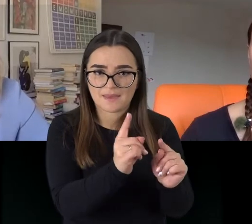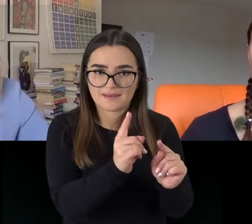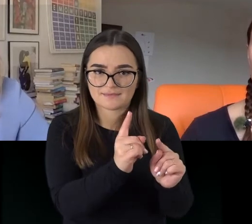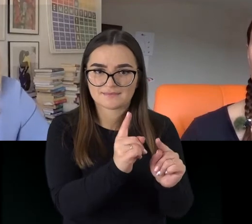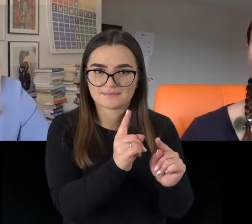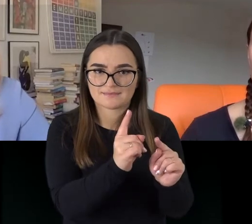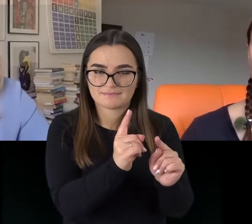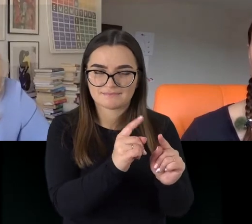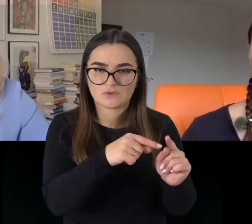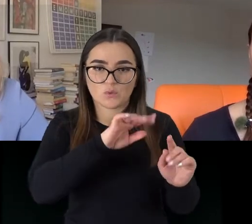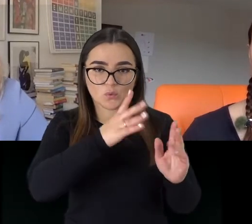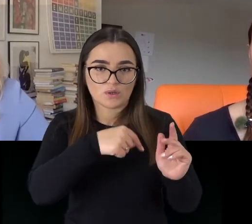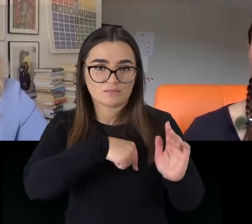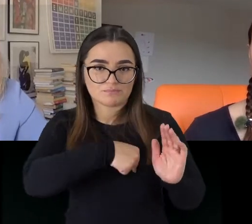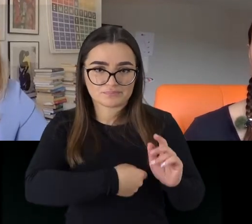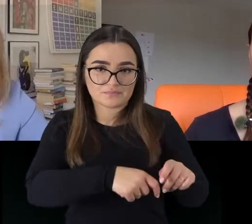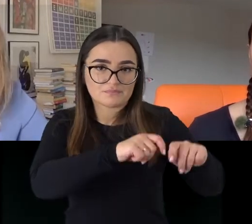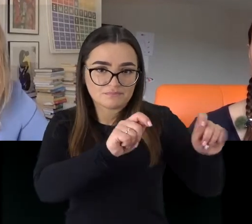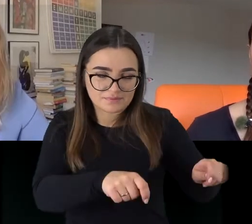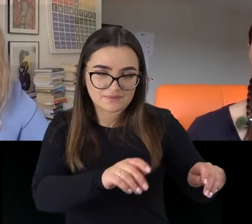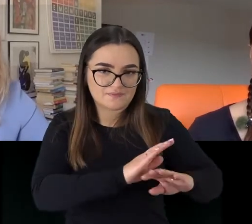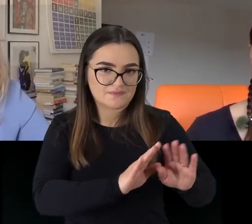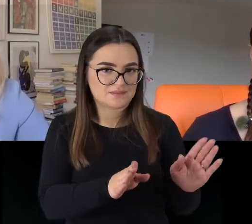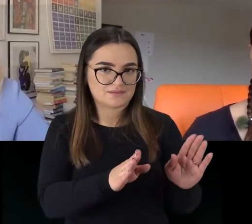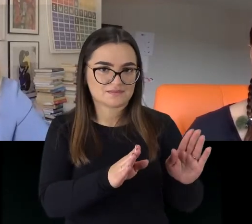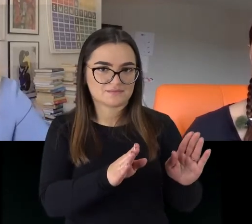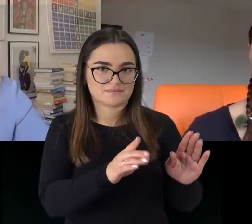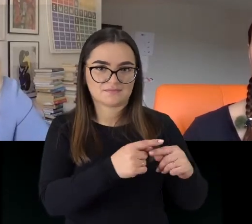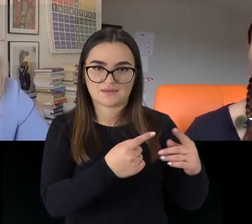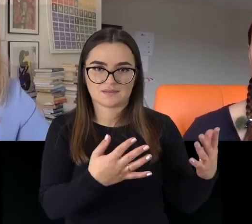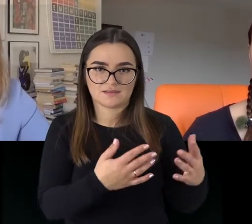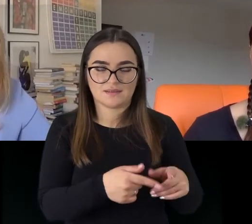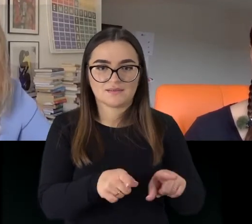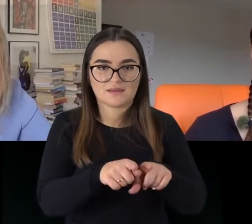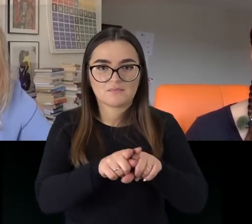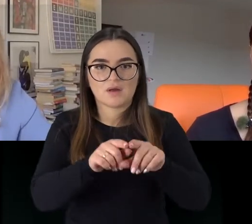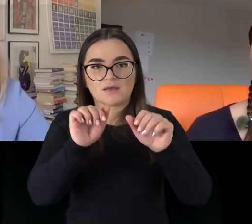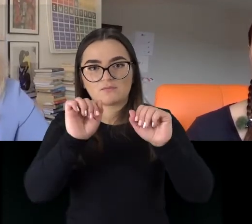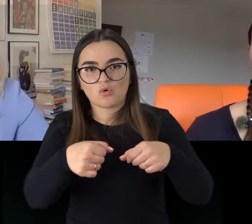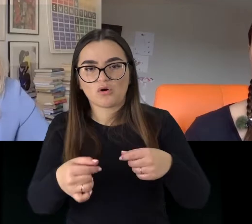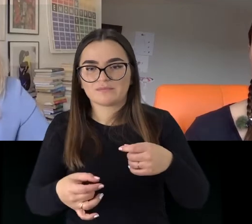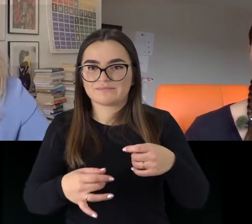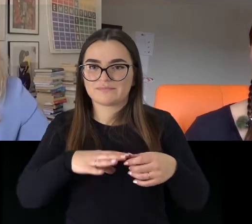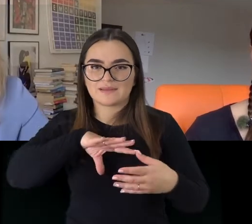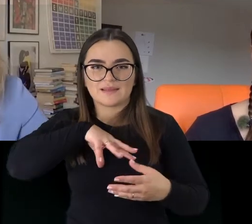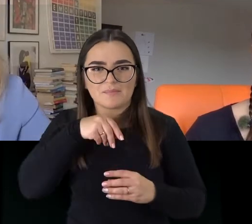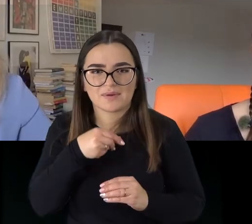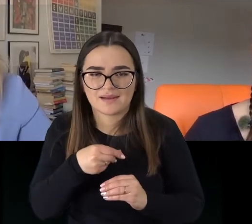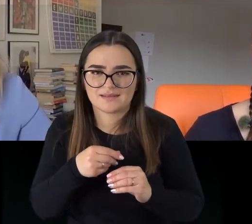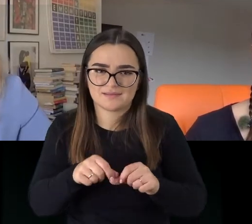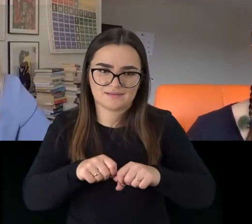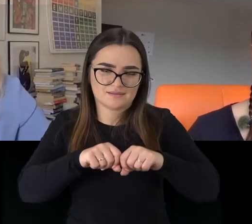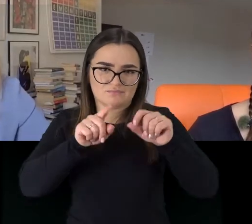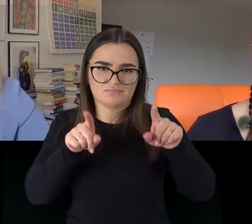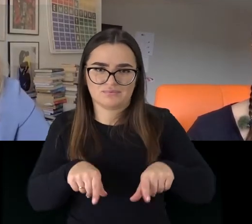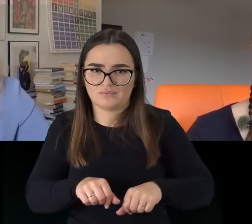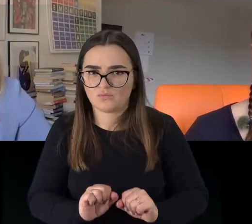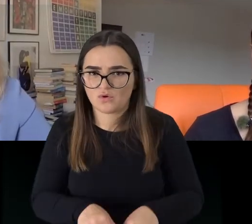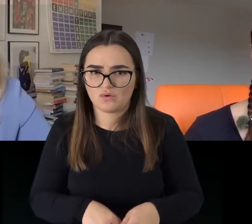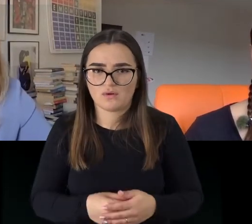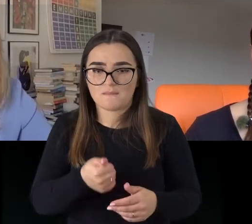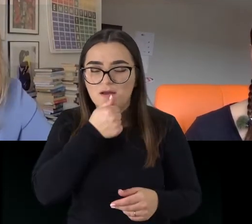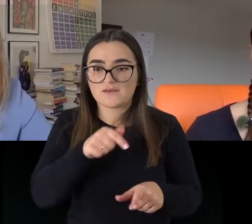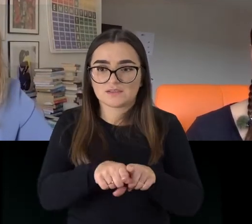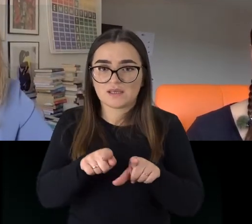nežeidžia. Nes būna, kad tai būna ir perdegimo sindromai, būna, kad iš to kyla didelės depresijos. Aš pati esu mačius ne vieną vaiką,